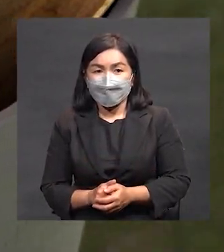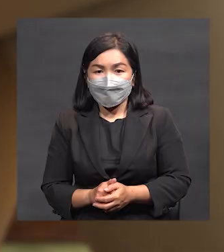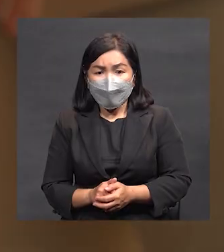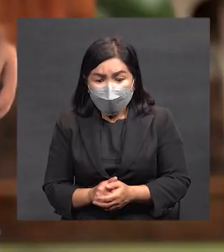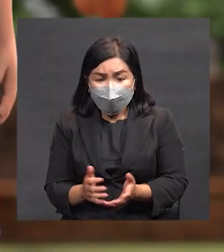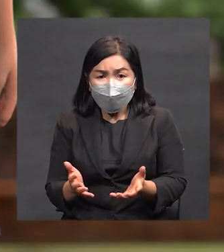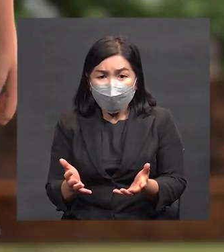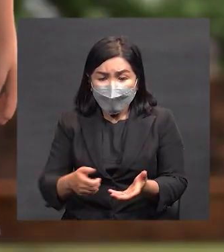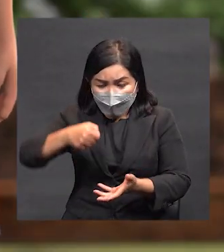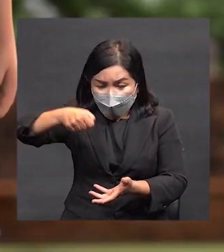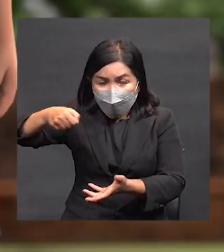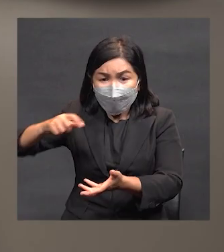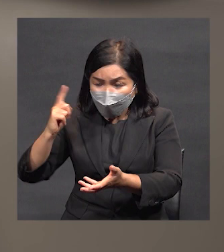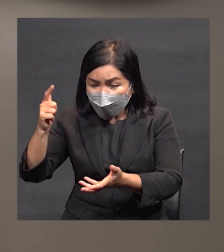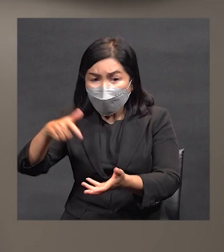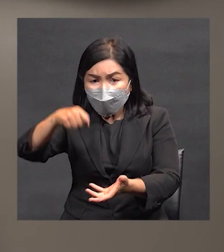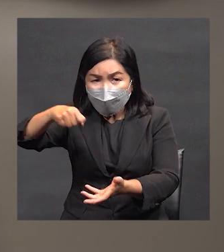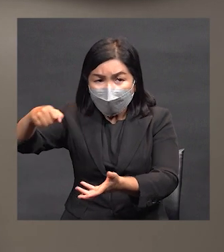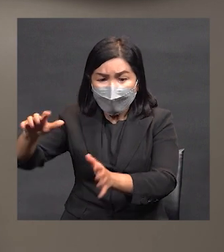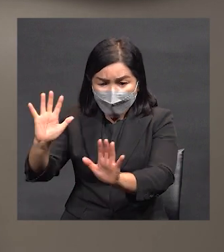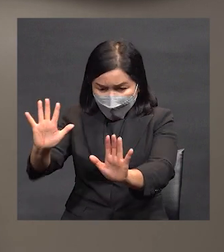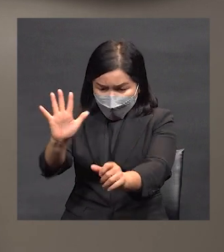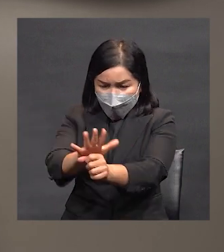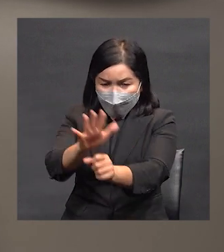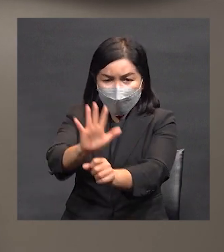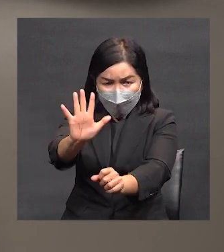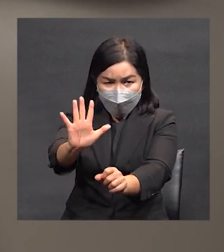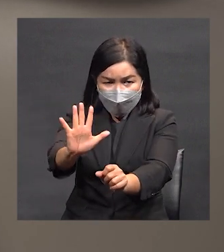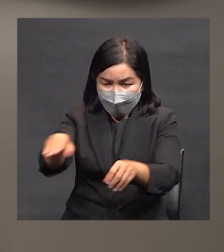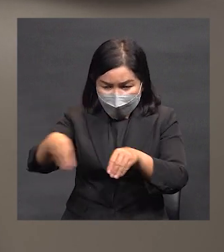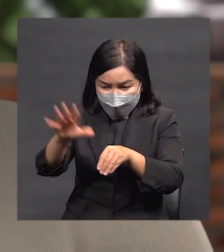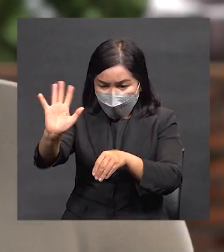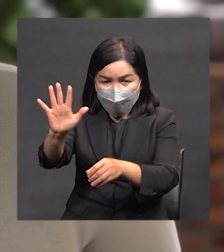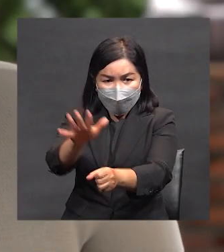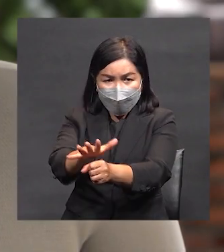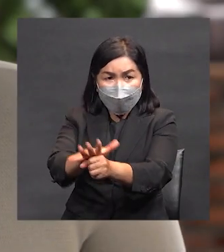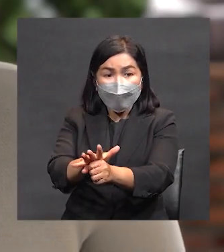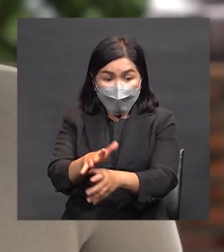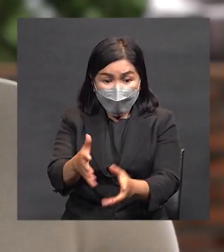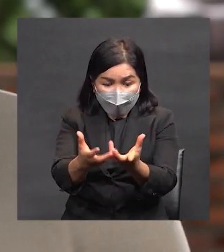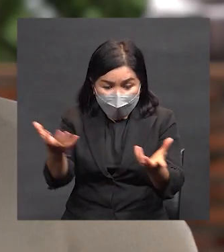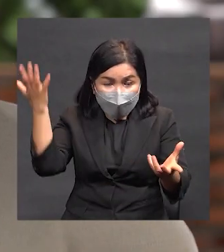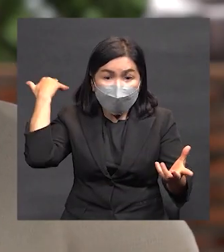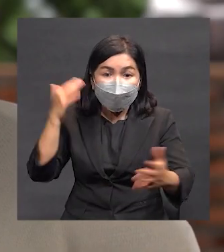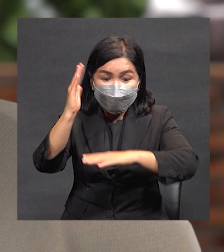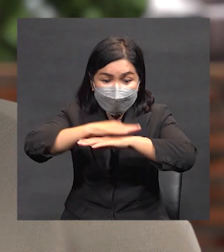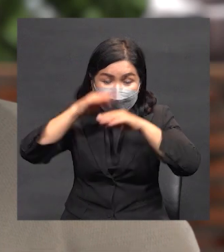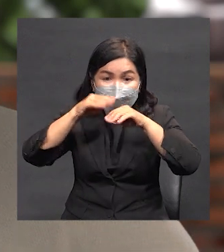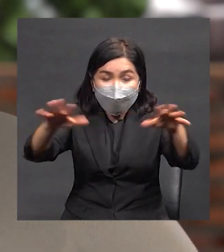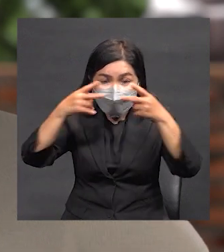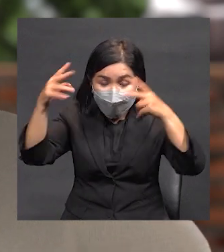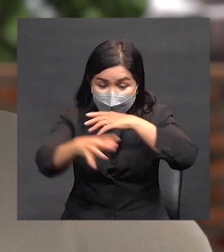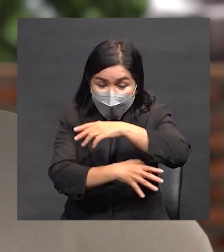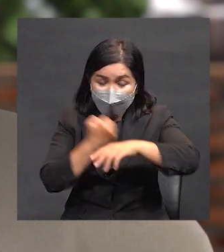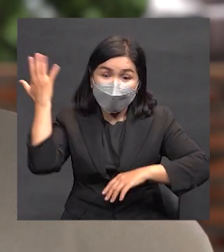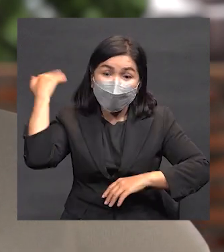หโหทองทั้งนั้นเลย พอๆอยู่แค่นั้นเลยอย่าเข้ามาใกล ้นี่ใช่สมบัติที่ลงหนังสือพิมพ์ว่าพวกโจรมันมาข